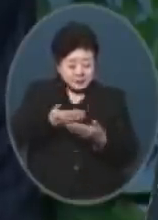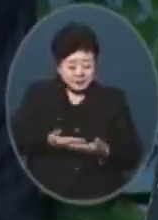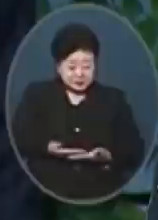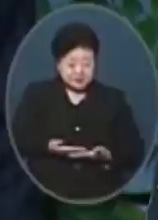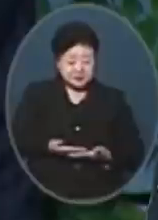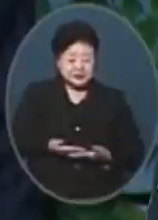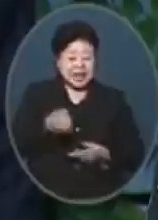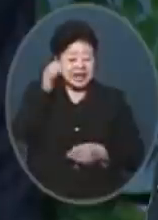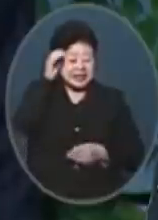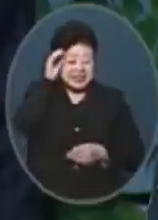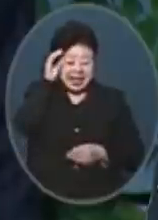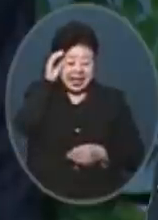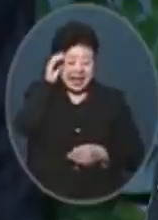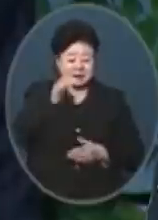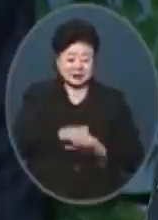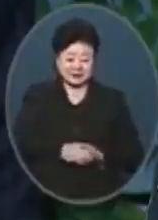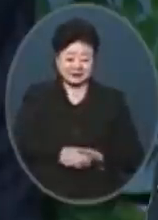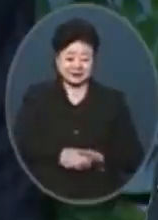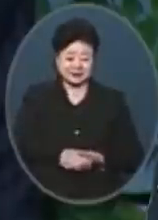기대하면